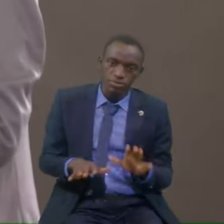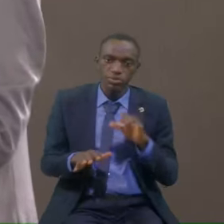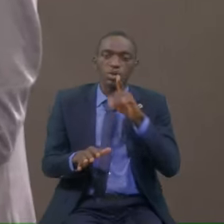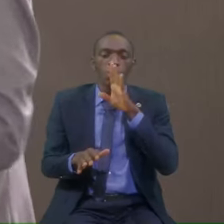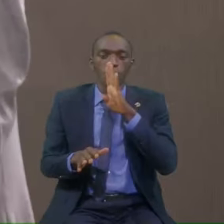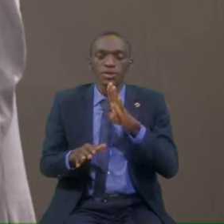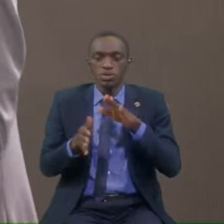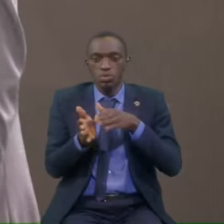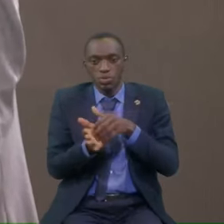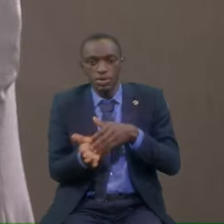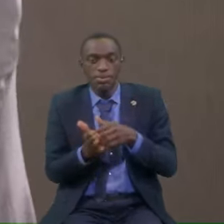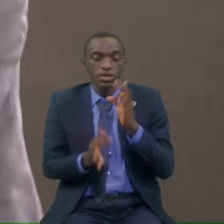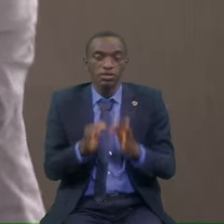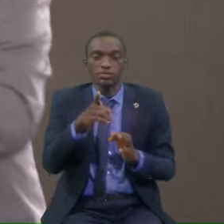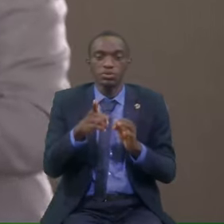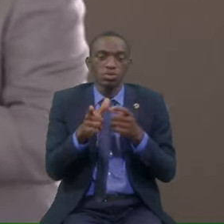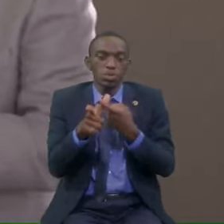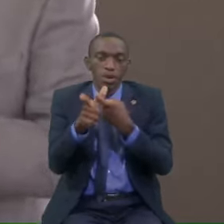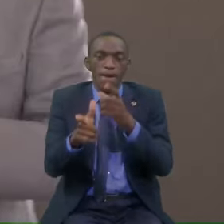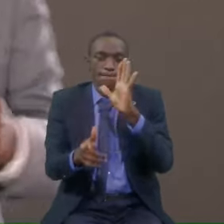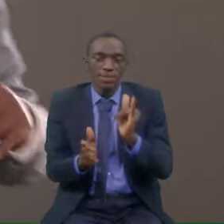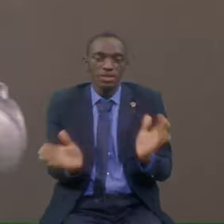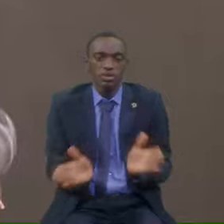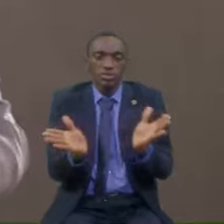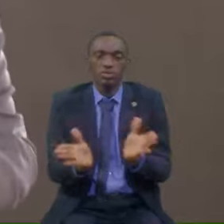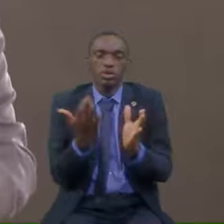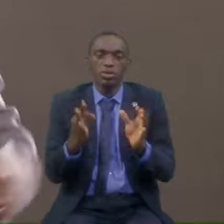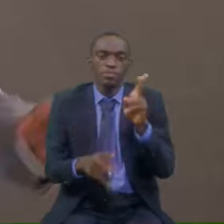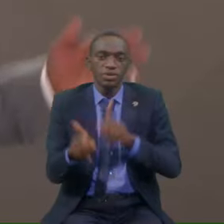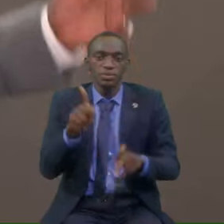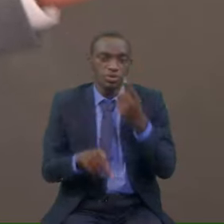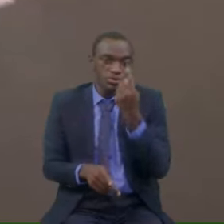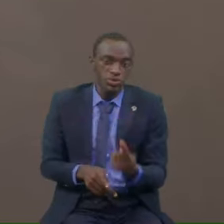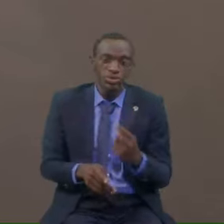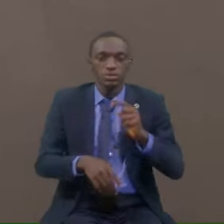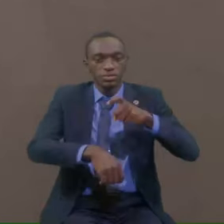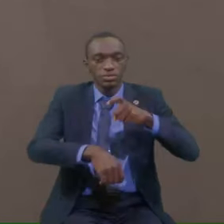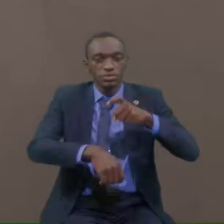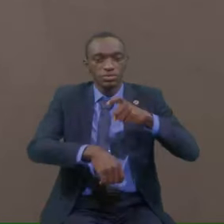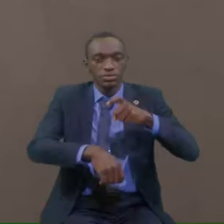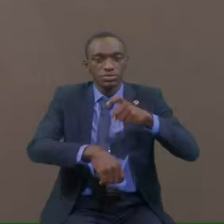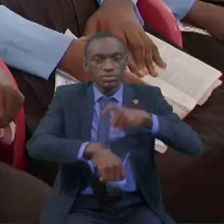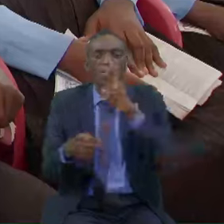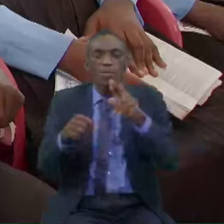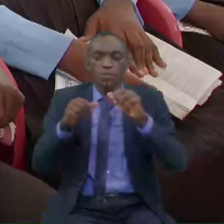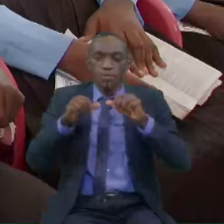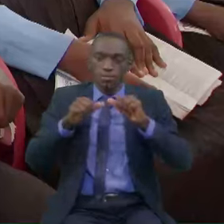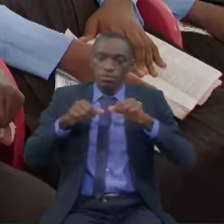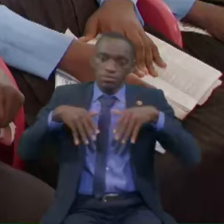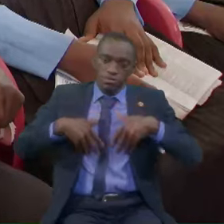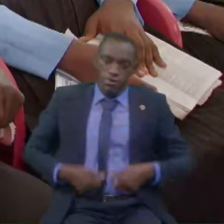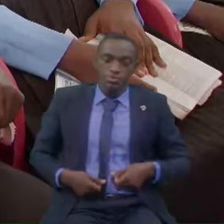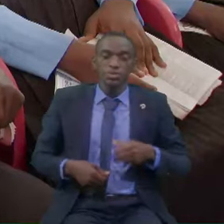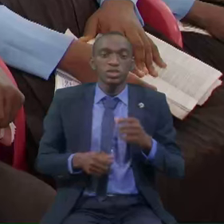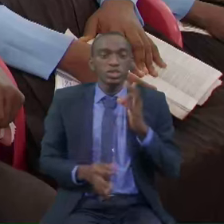par l'encouragement des gens seuls, tu seras épuisé. Si tu cours avec